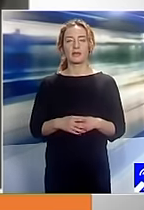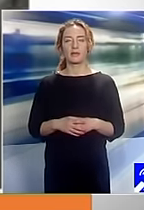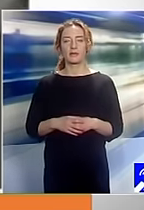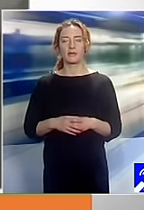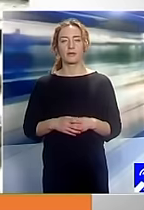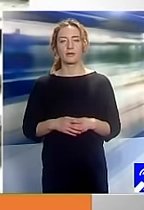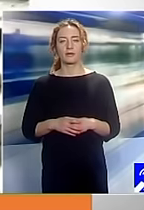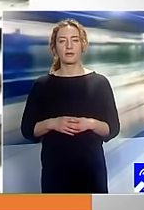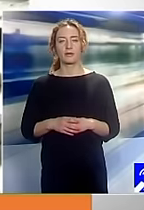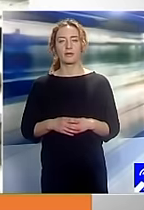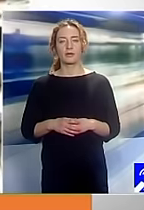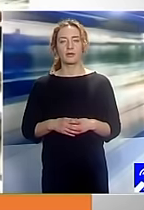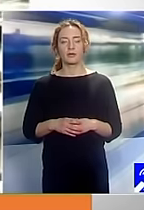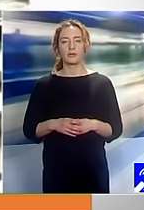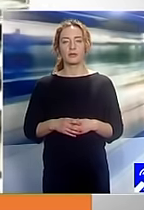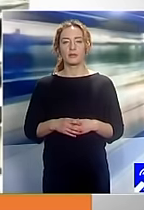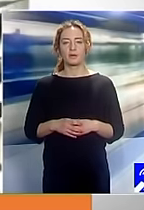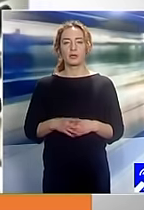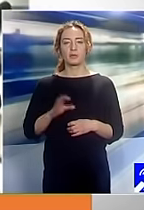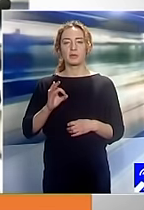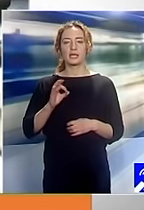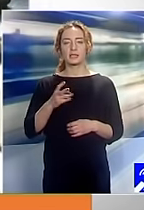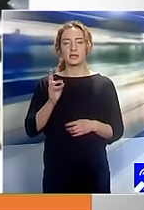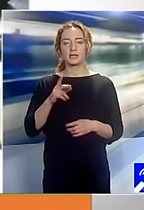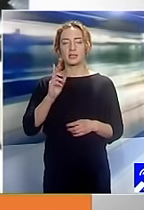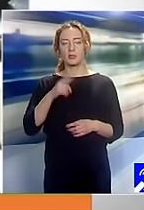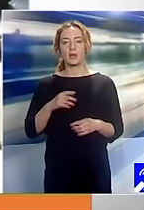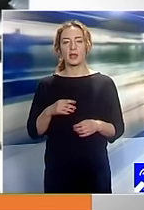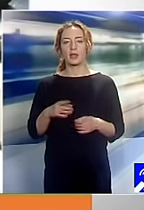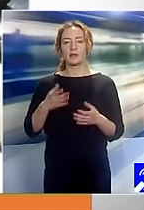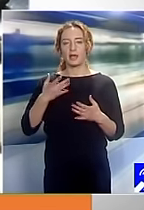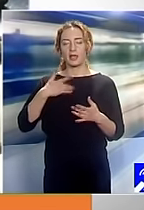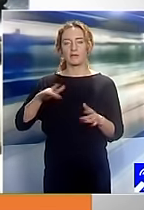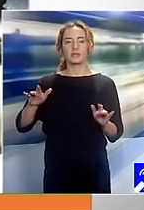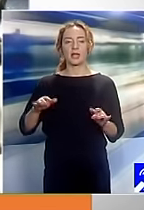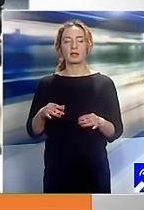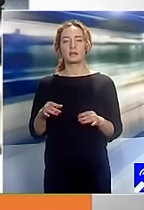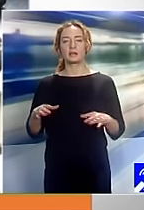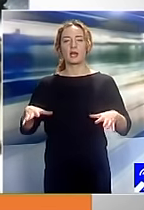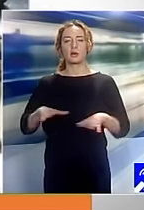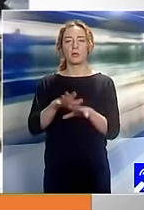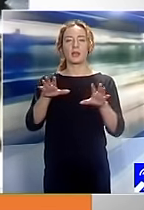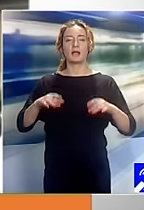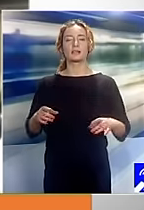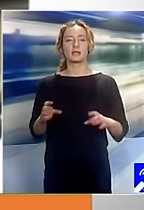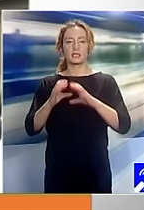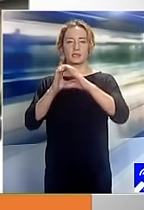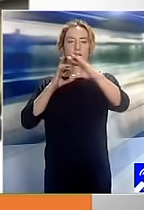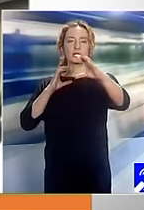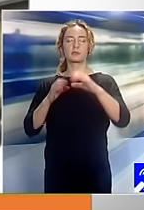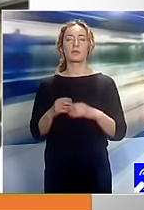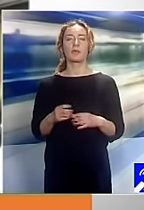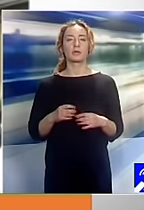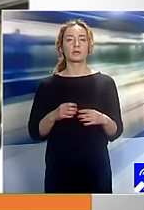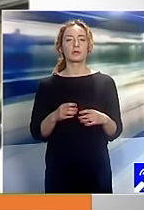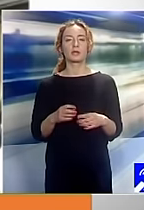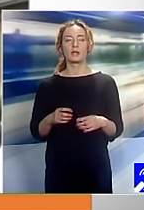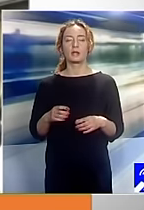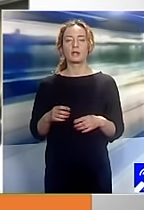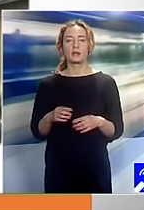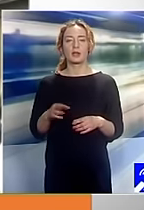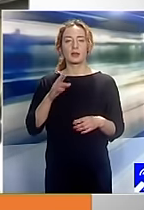virusului. Și, bineînțeles, de evitat aglomerație, transportul în comun, reuniuni sportive, reuniuni